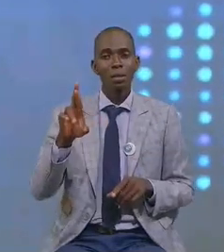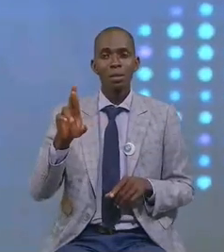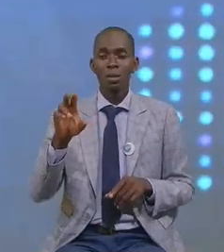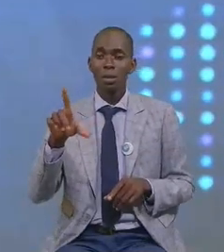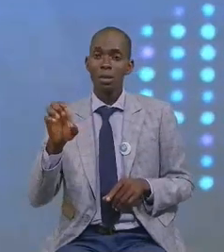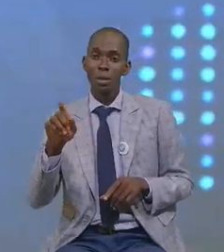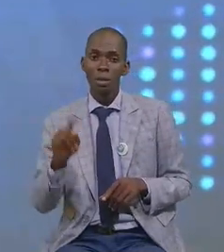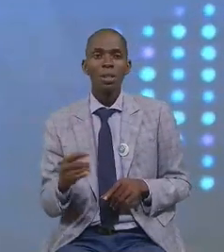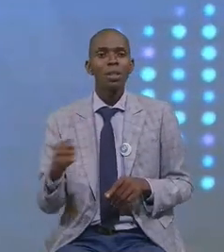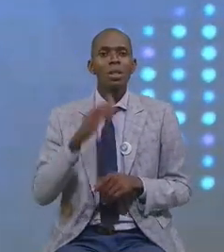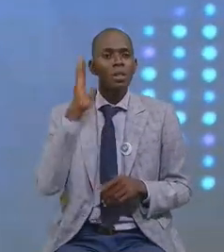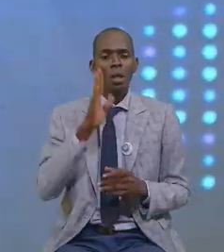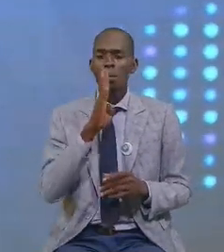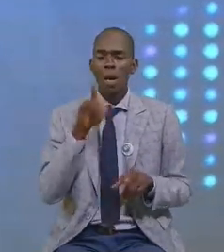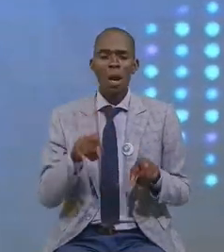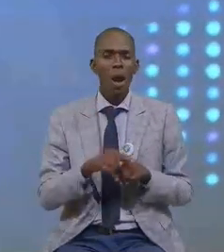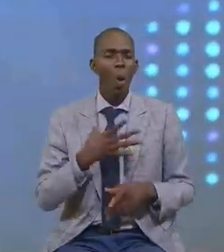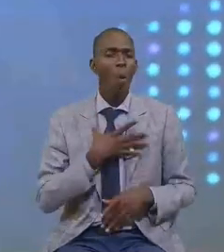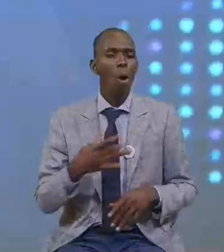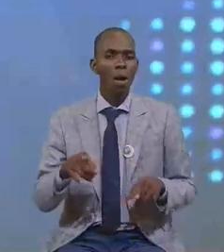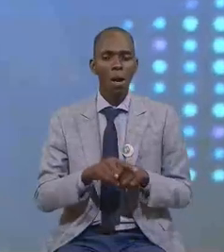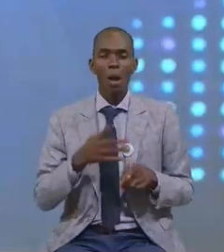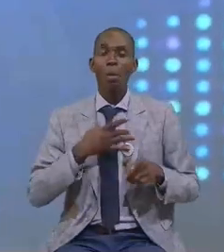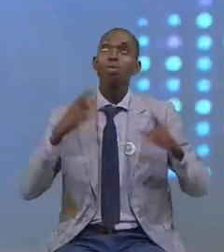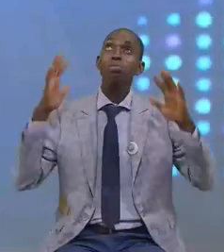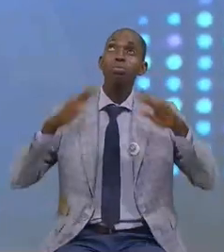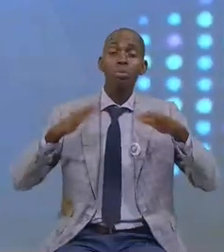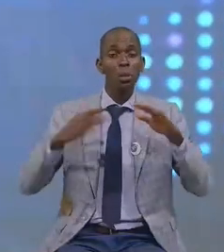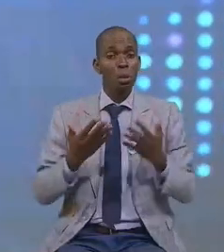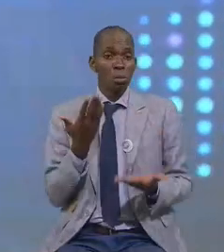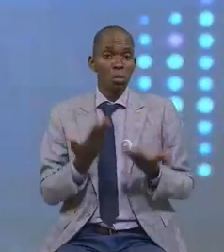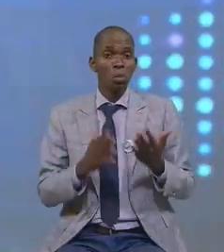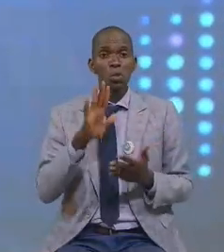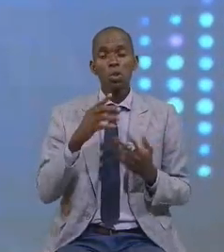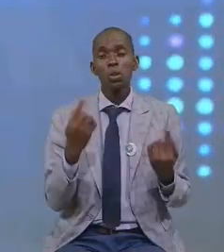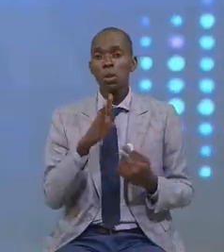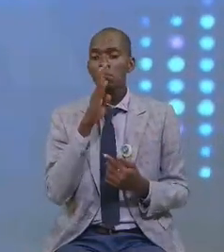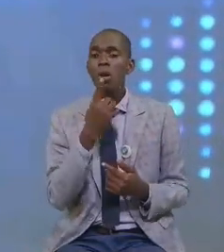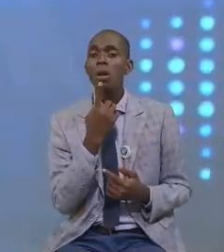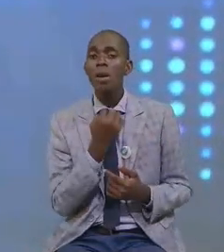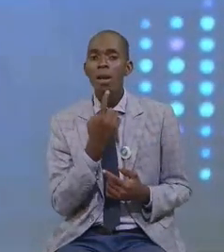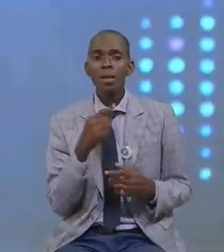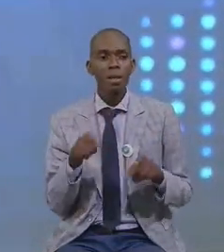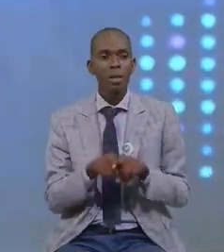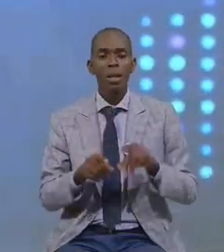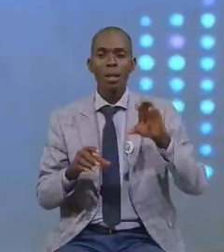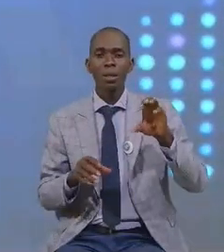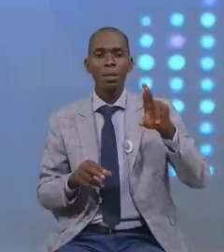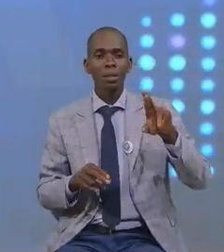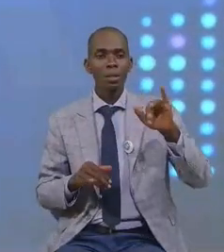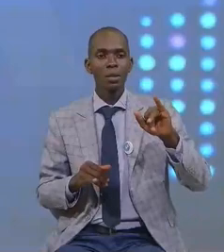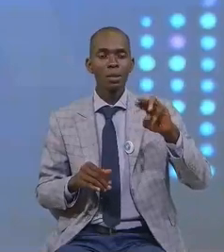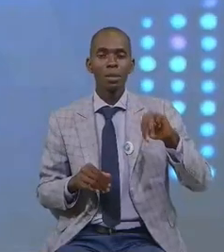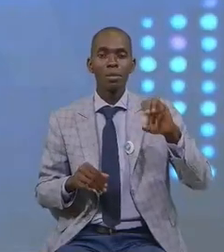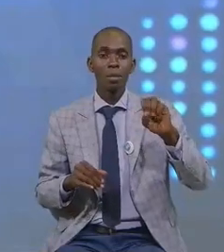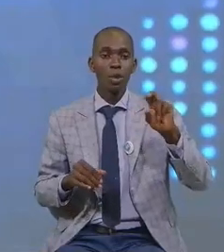ils deviendront blancs comme la neige. S'ils sont rouges comme la pourpre, ils